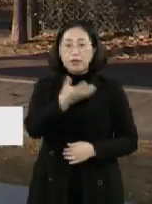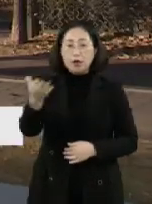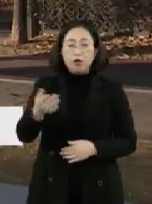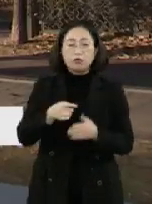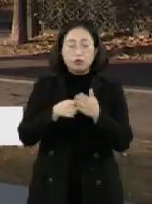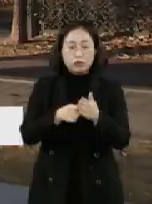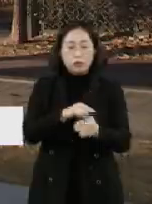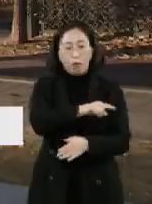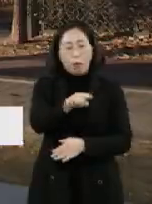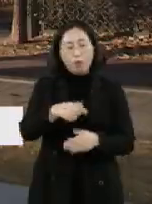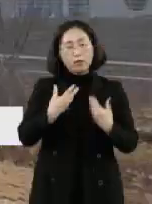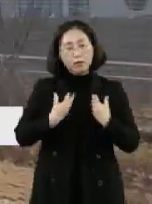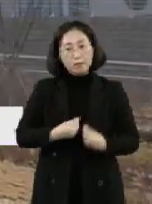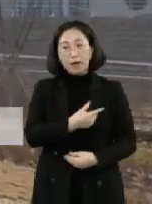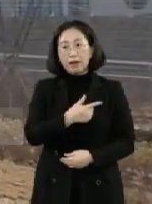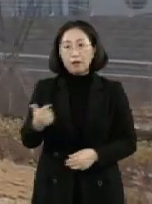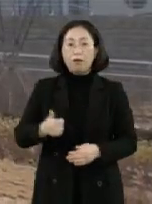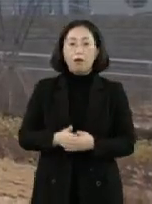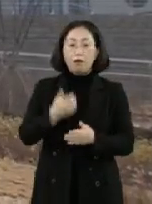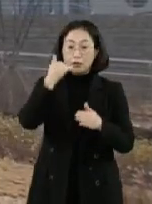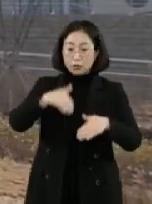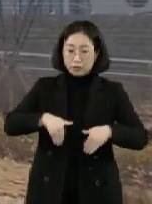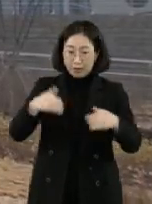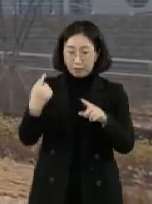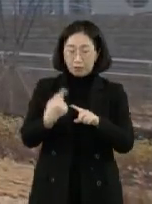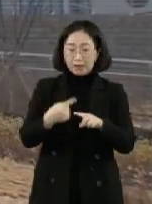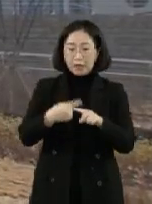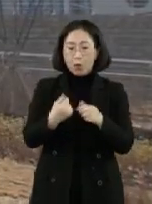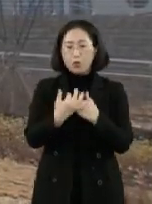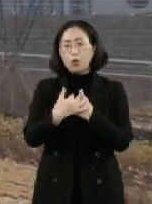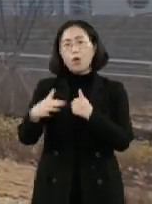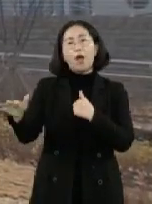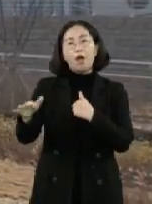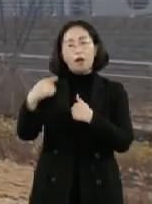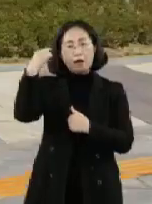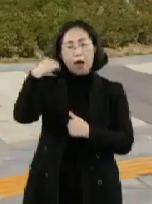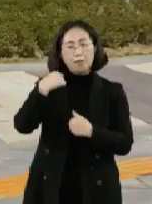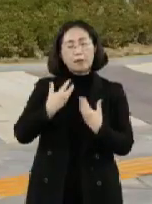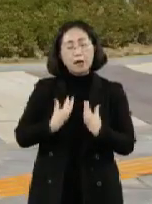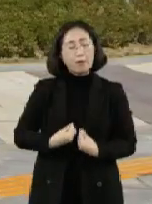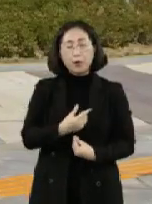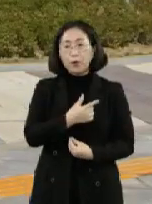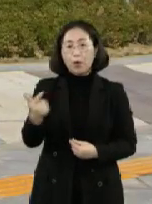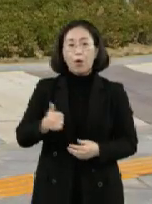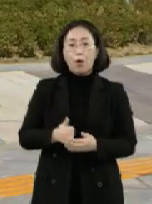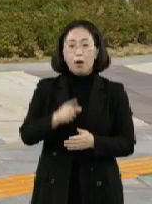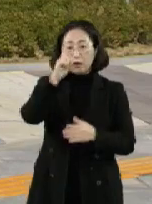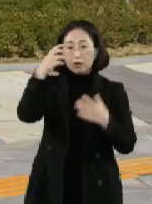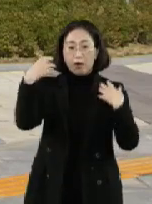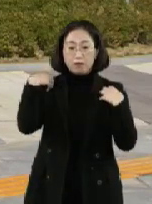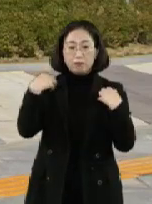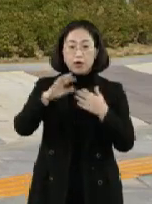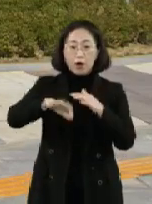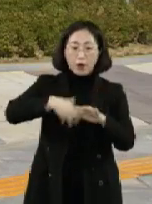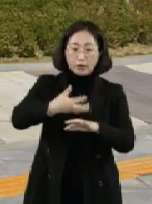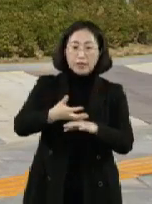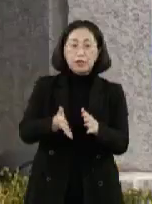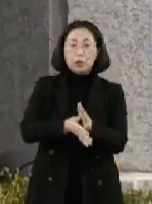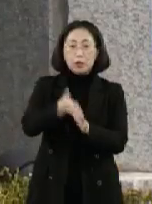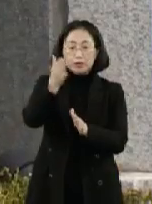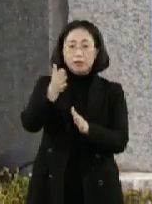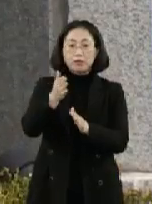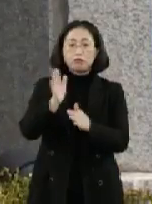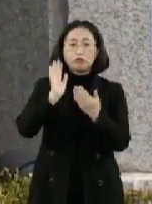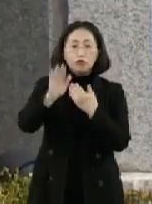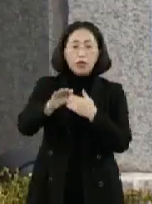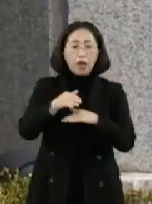지역의 상실감이 크고 충남 역시 소외감이 큰 상황인 만큼 정부의 혁신도시 후속 대책을